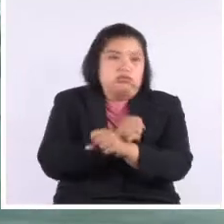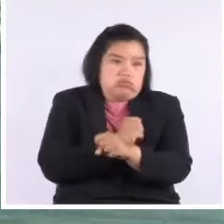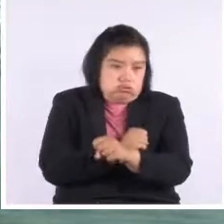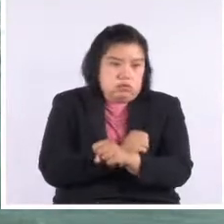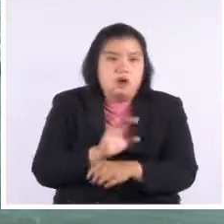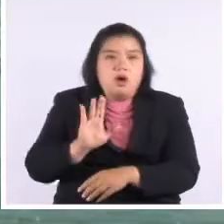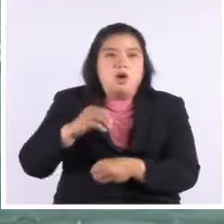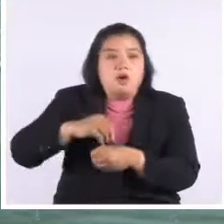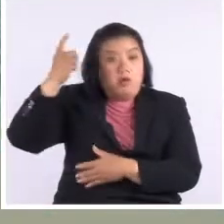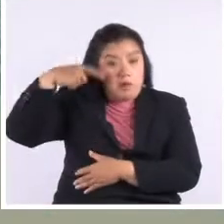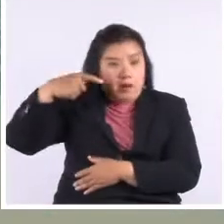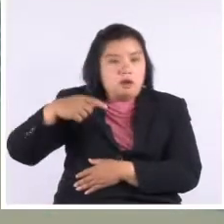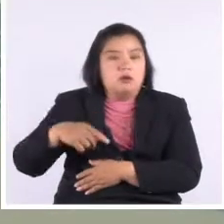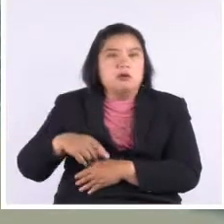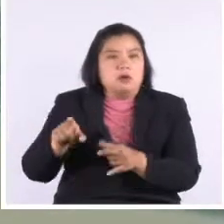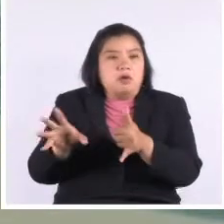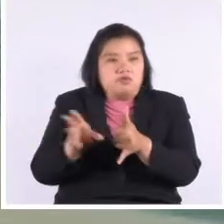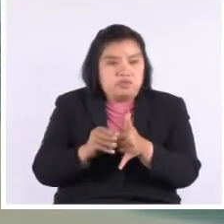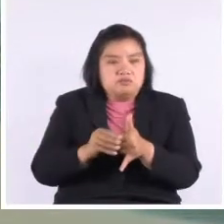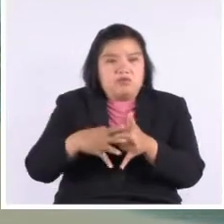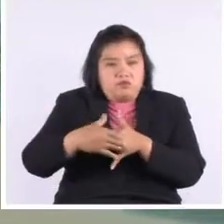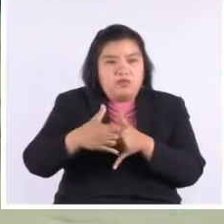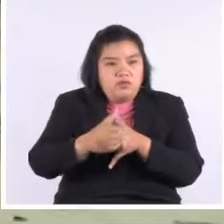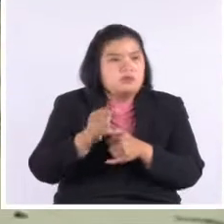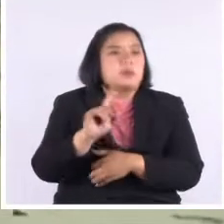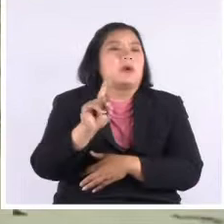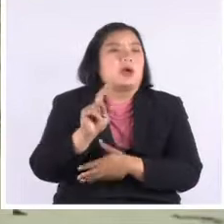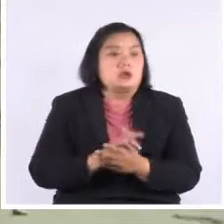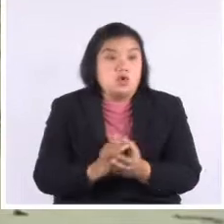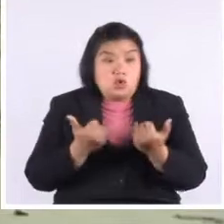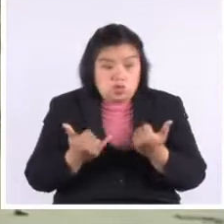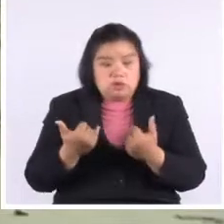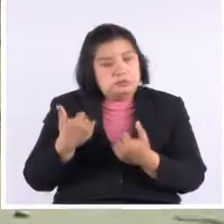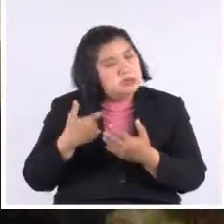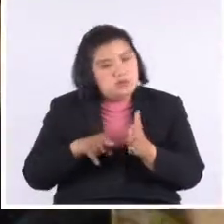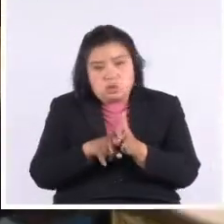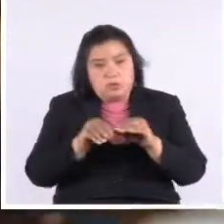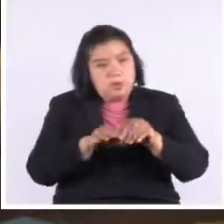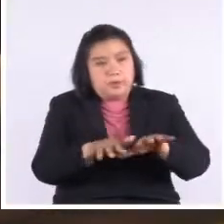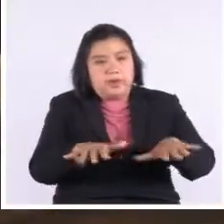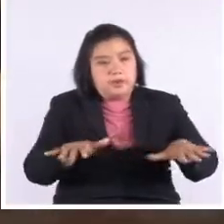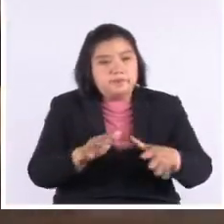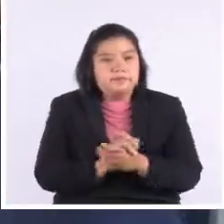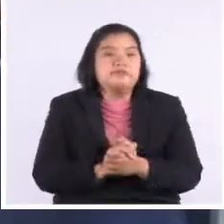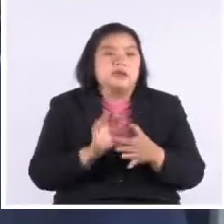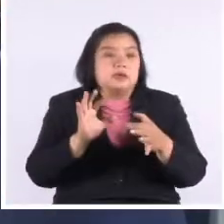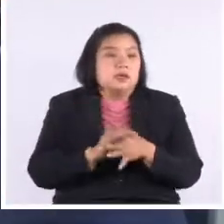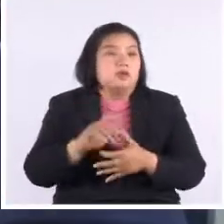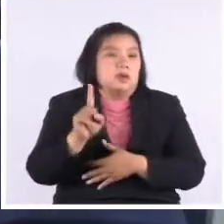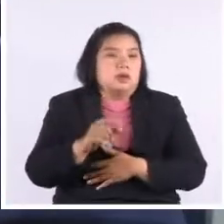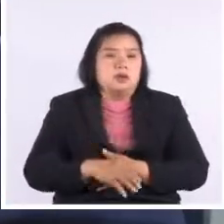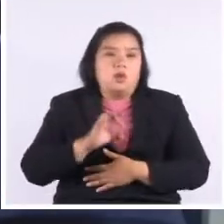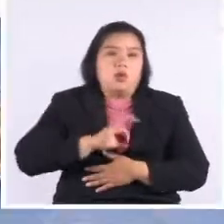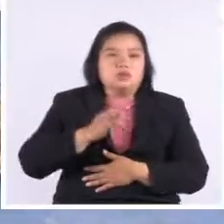ชาวมินมาในจังหวัดสมุทรสาครนะครับทำให้มีการพระชวนกระจายออกไปในหลายพื้นที่ส่งผลต่ออารมณ์